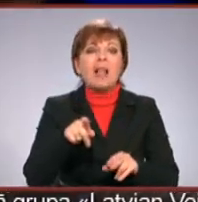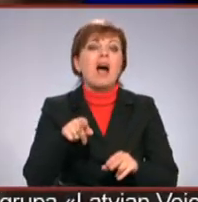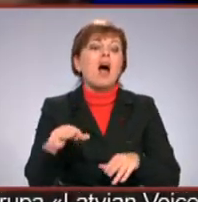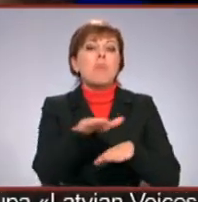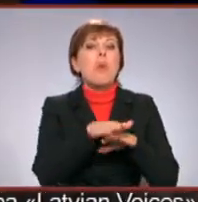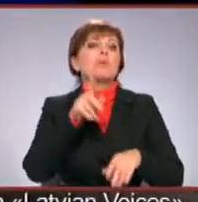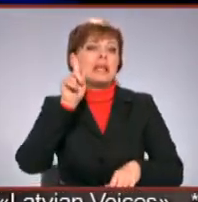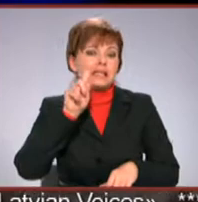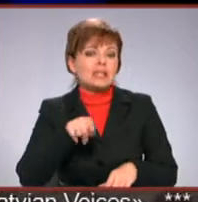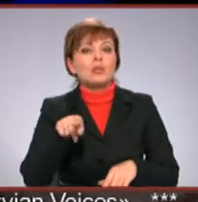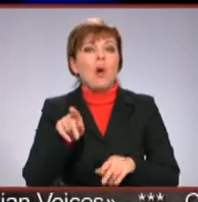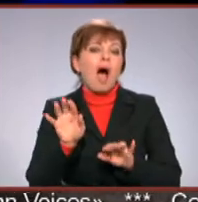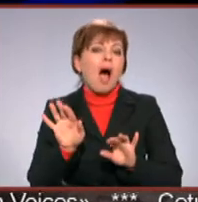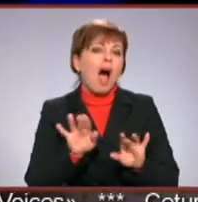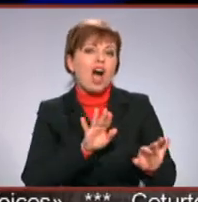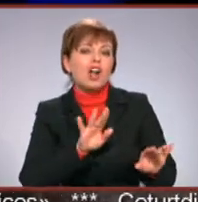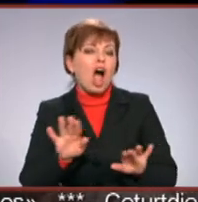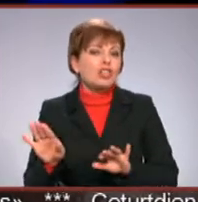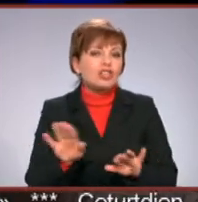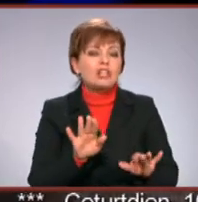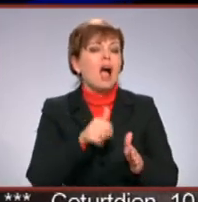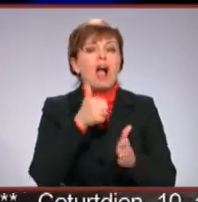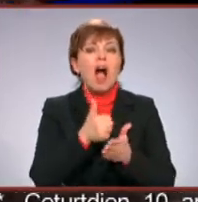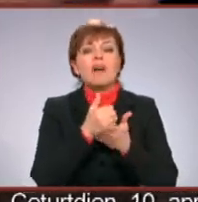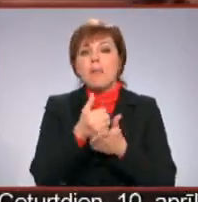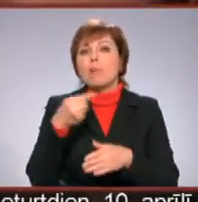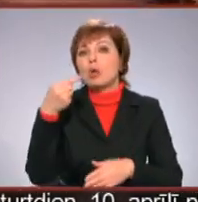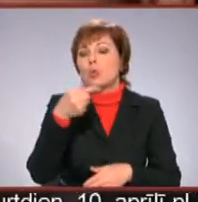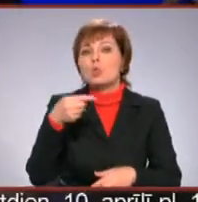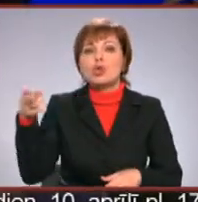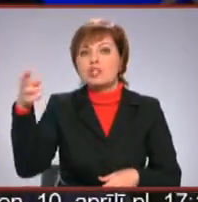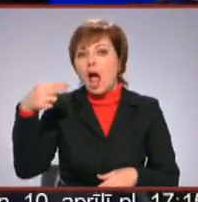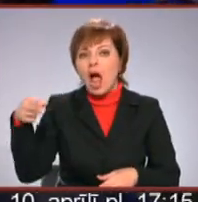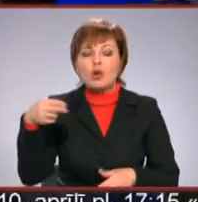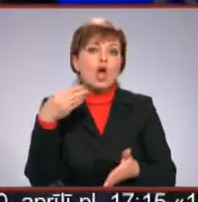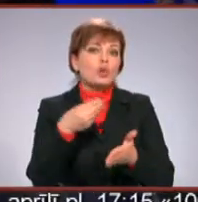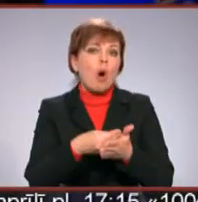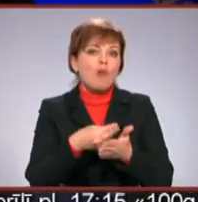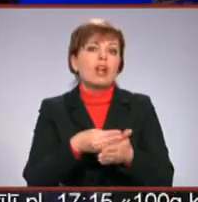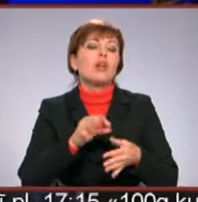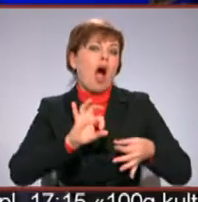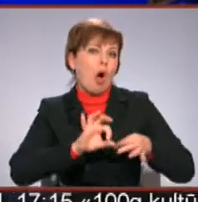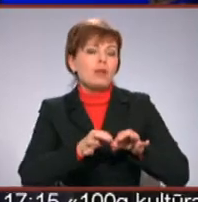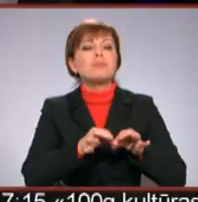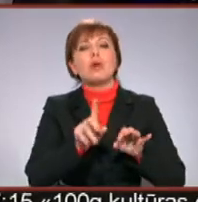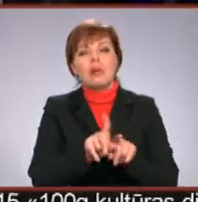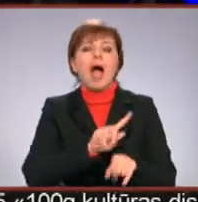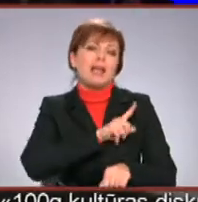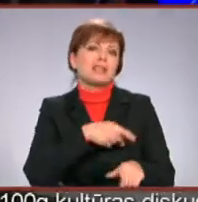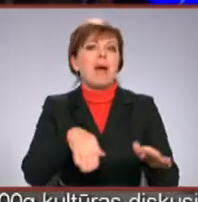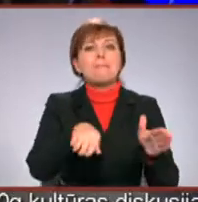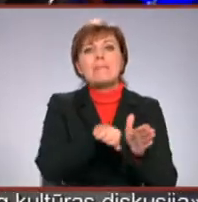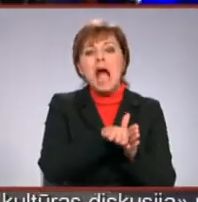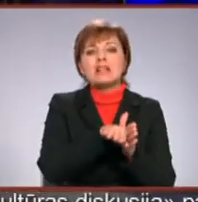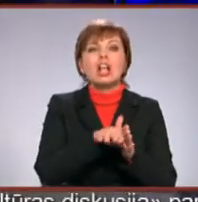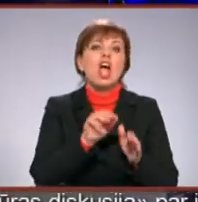novērtēt varbūt to aranžītu. Kaut arī konkursa galvenā balva ir 1000 eiro, tā dalībnieki novērtē olimpisko iespēju piedalīties. Rīgas džeza